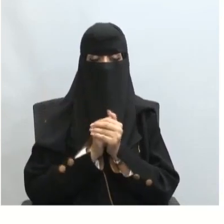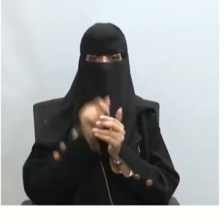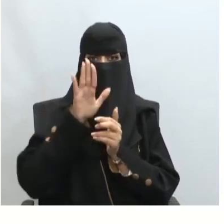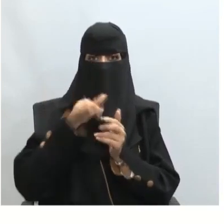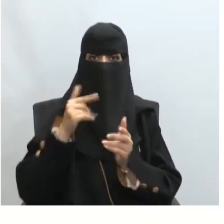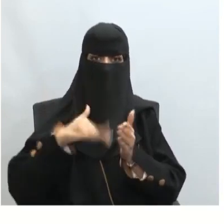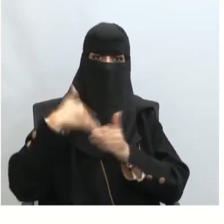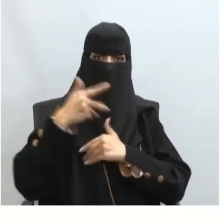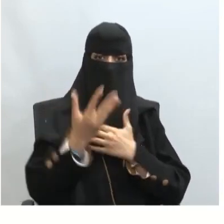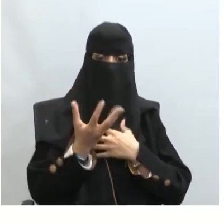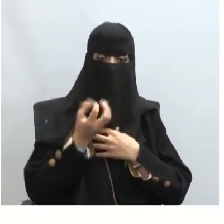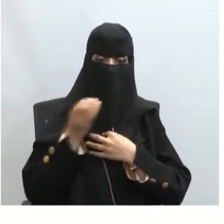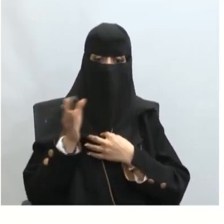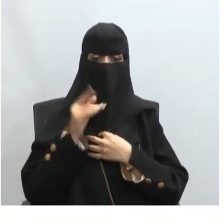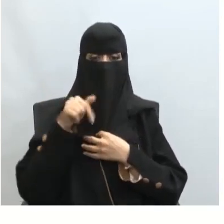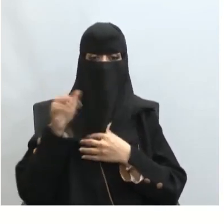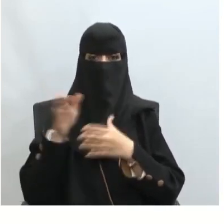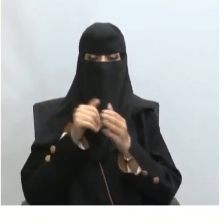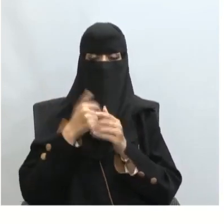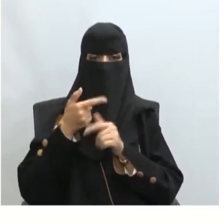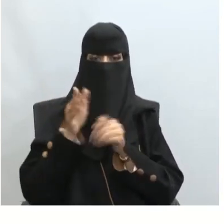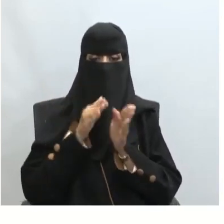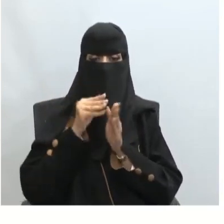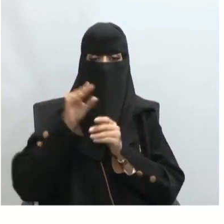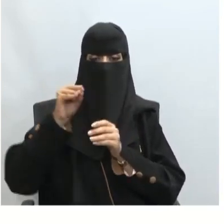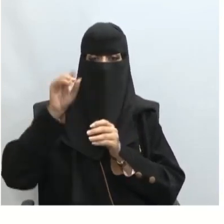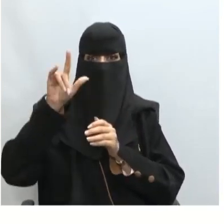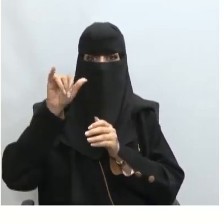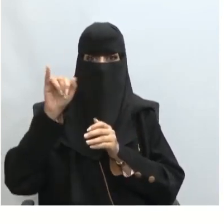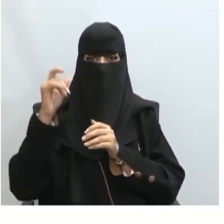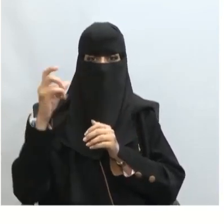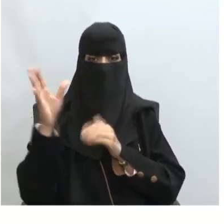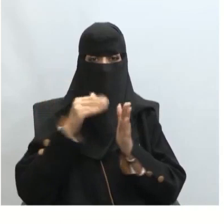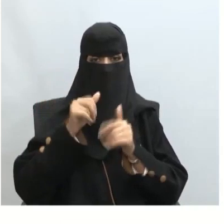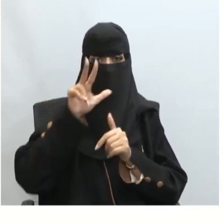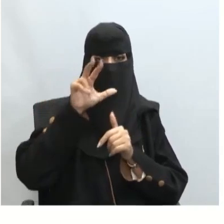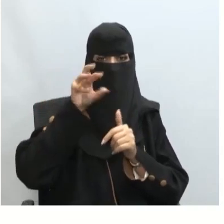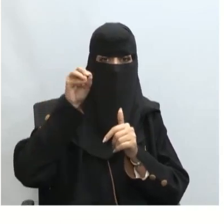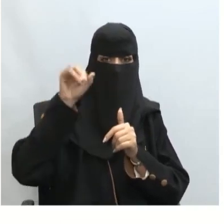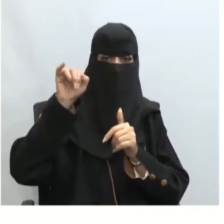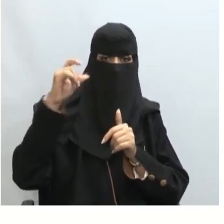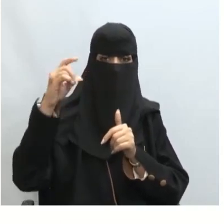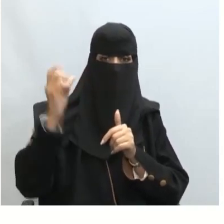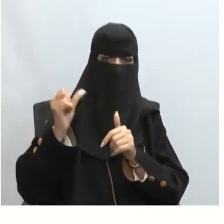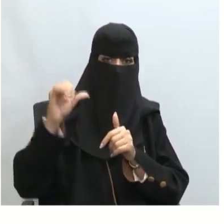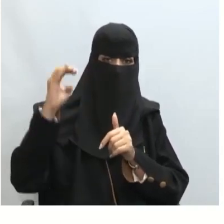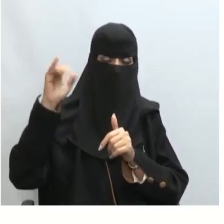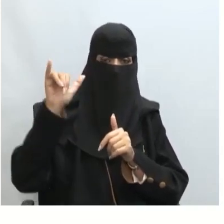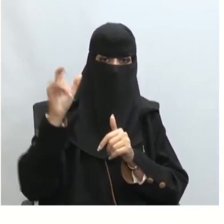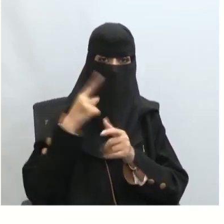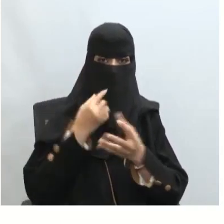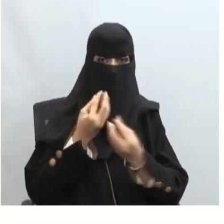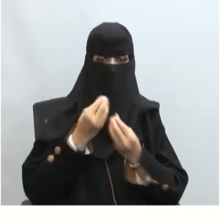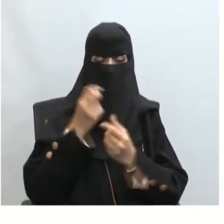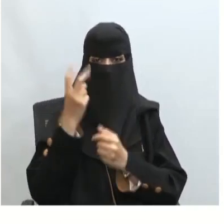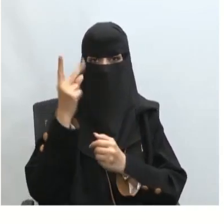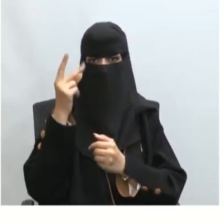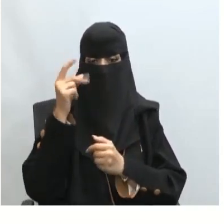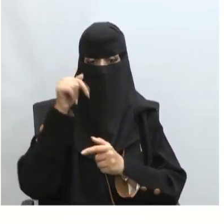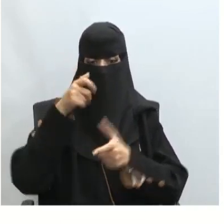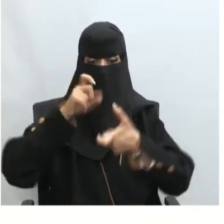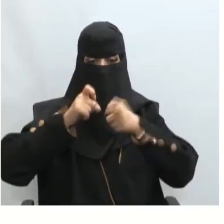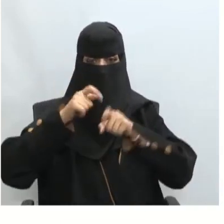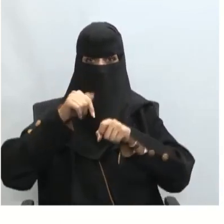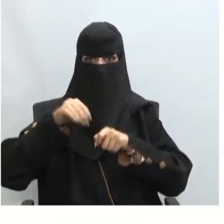سيعطيني هاليد الكيل وبعد ذلك هاليد الهيدروج التفاعل الثاني تفاعل